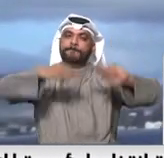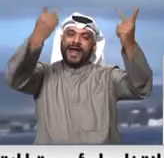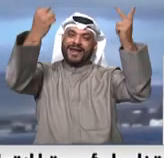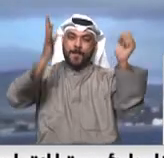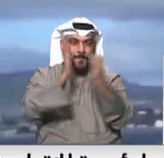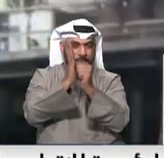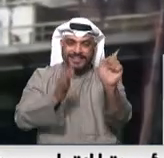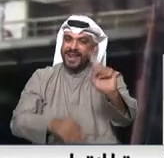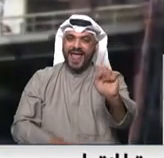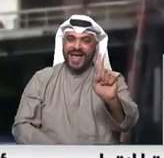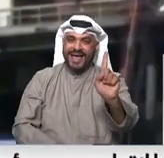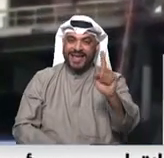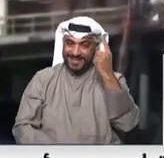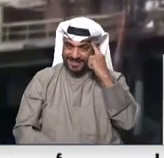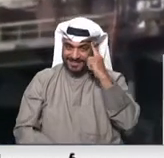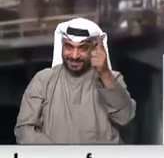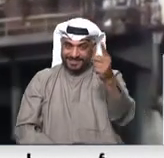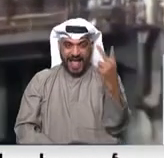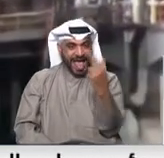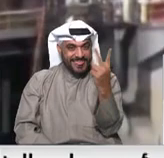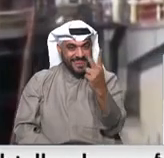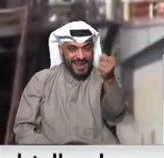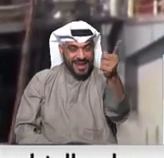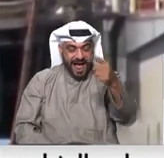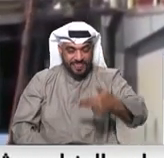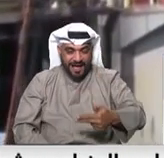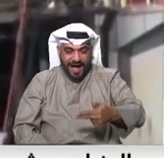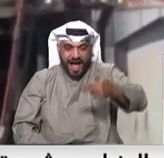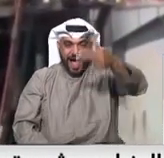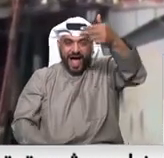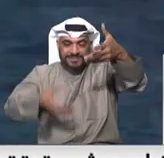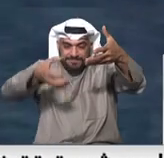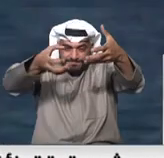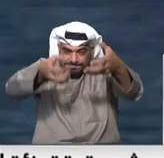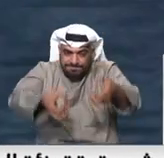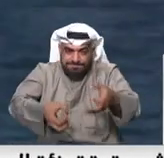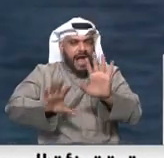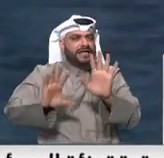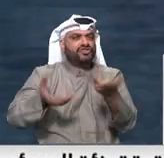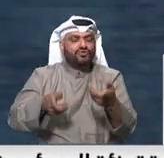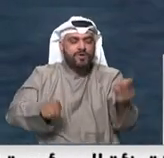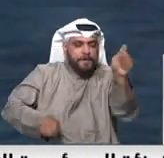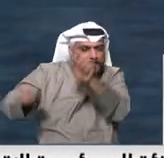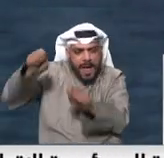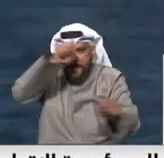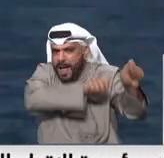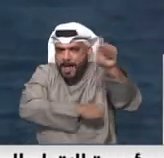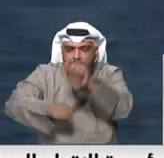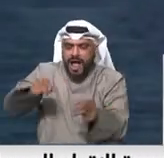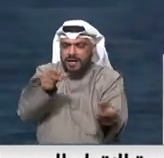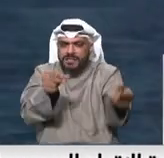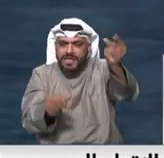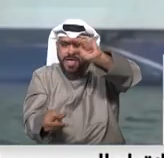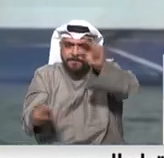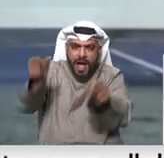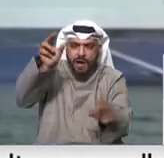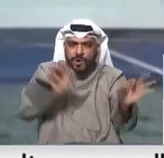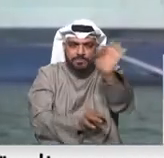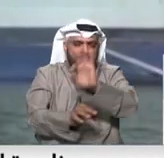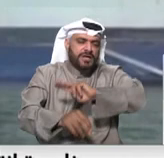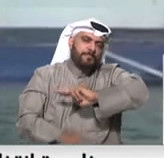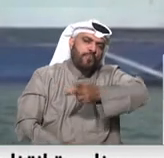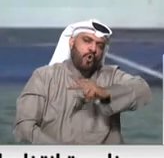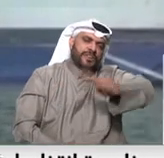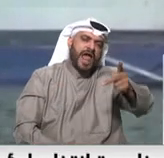هذا ويستخدم الغاز في صناعه البتروكيماويات اضافه الى استخدامات اخرى كوقود الطبخ والتدفئه